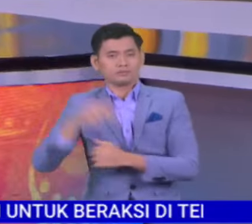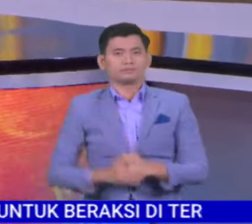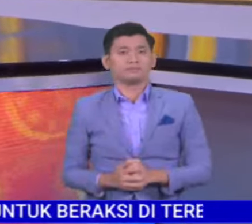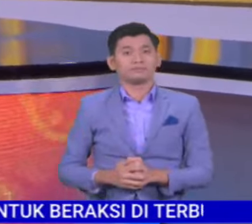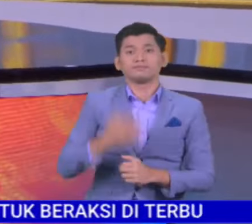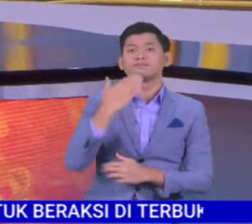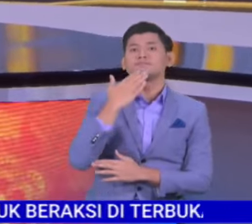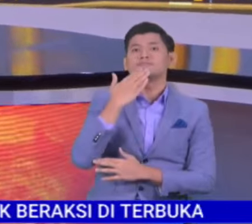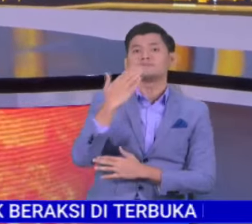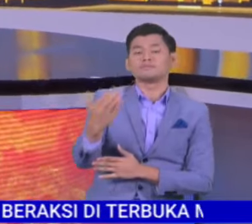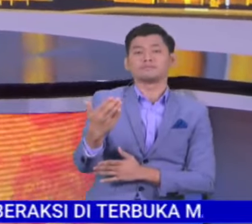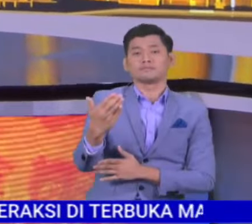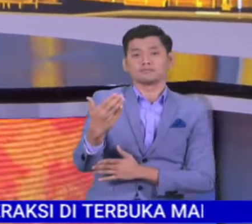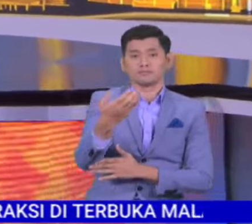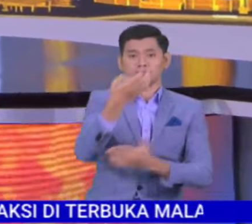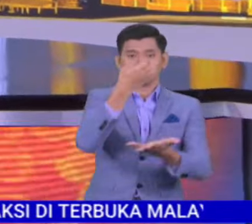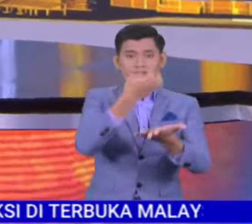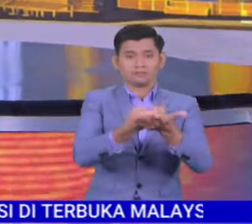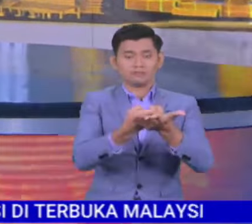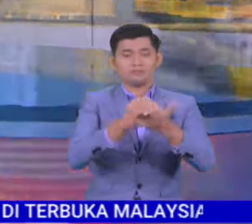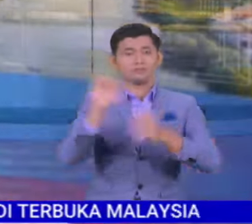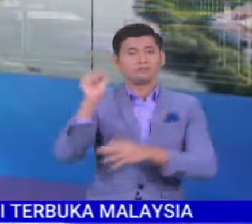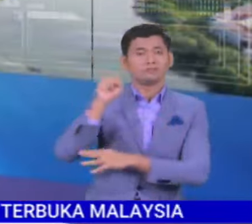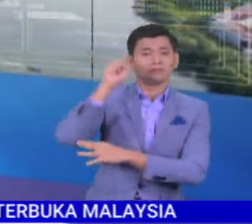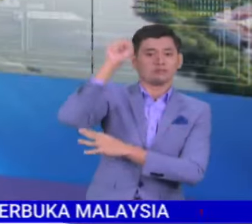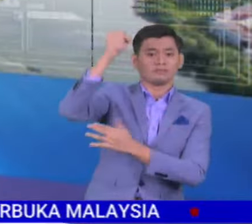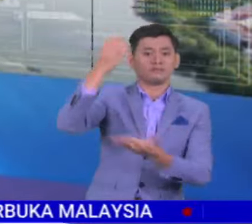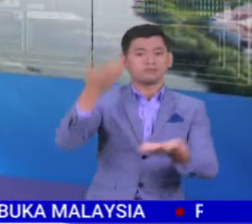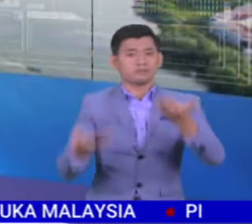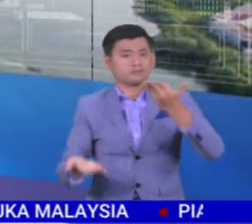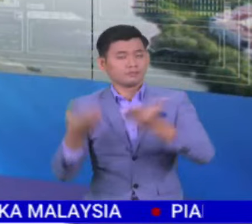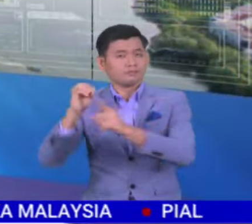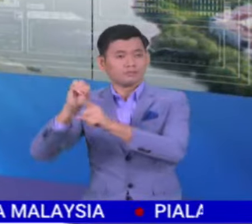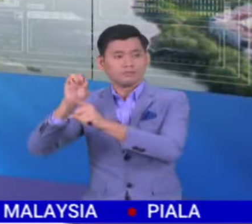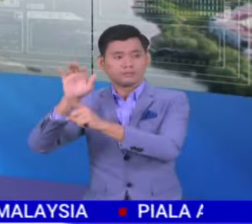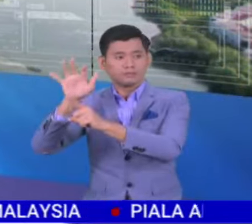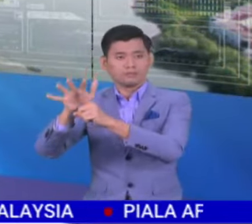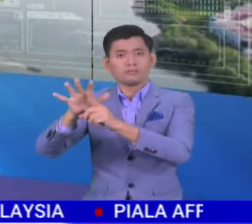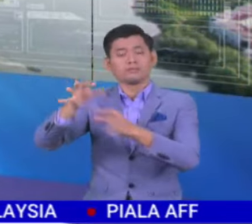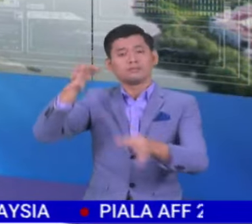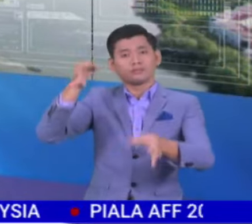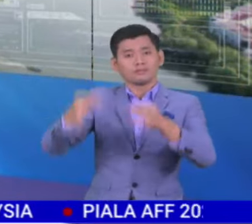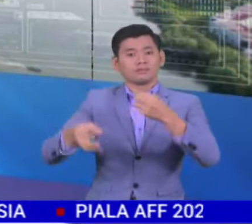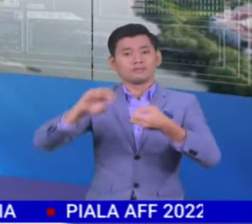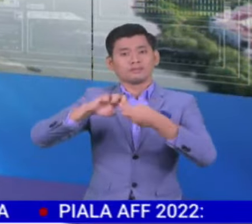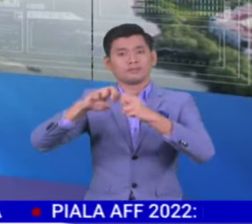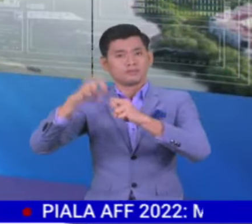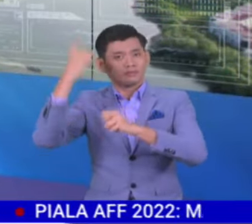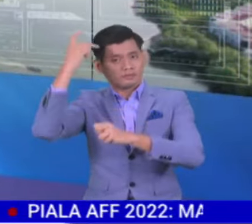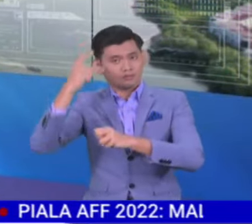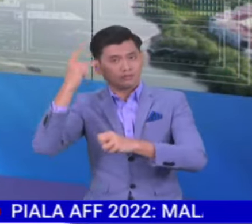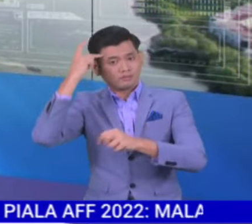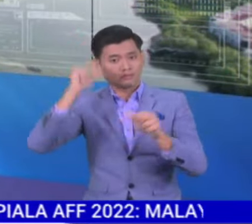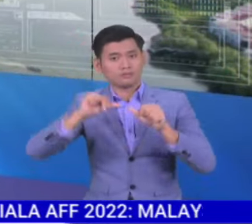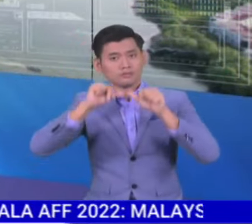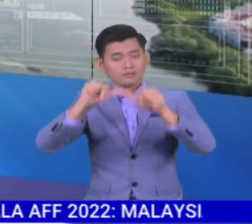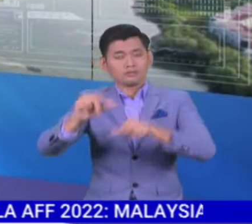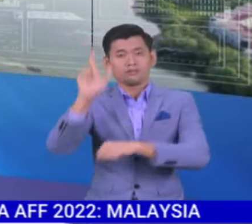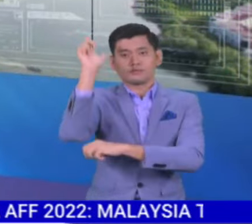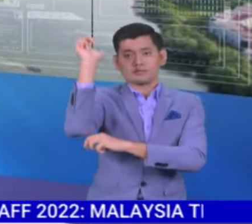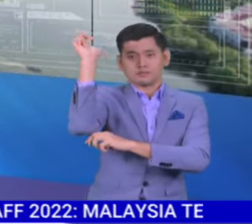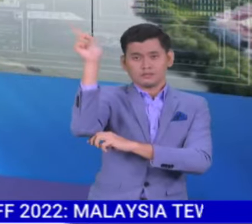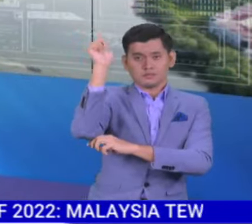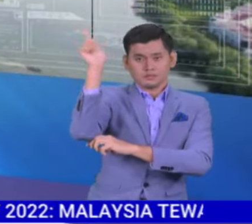Baik terima kasih saya ekonomi negeri Sabah mungkin terkesan jika kemelut politik berterusan bicara program